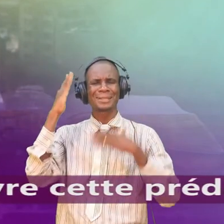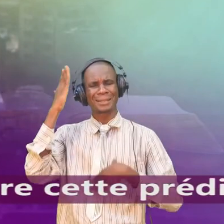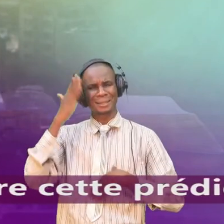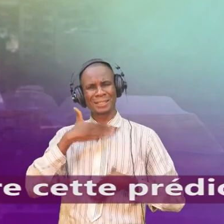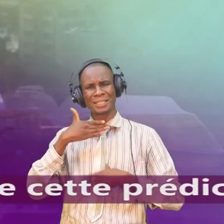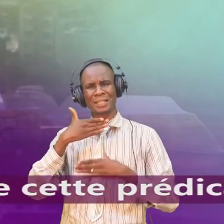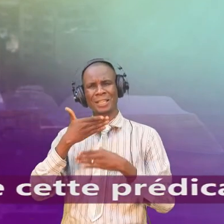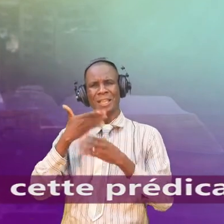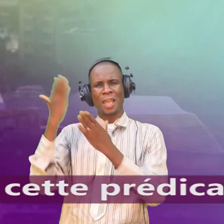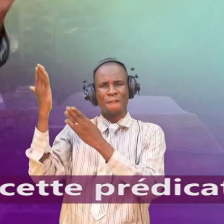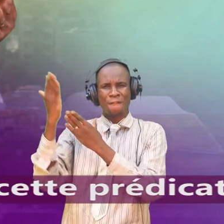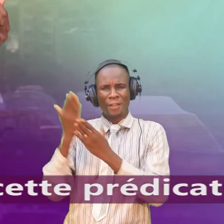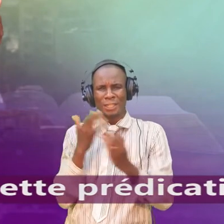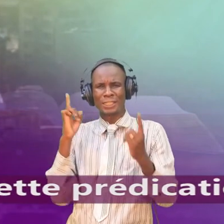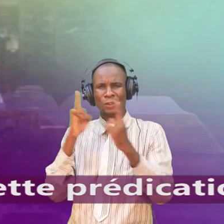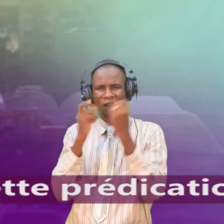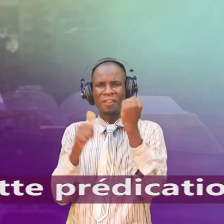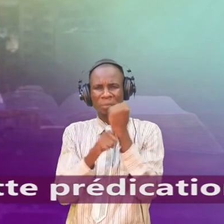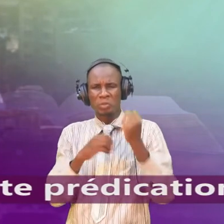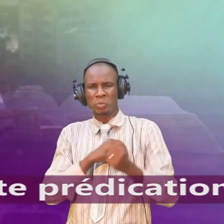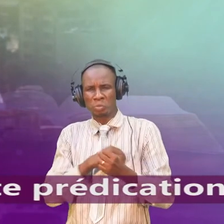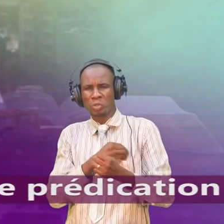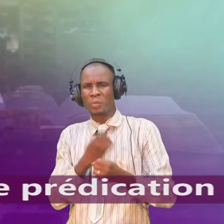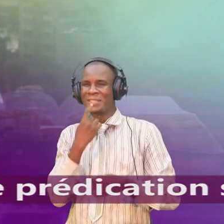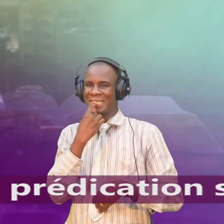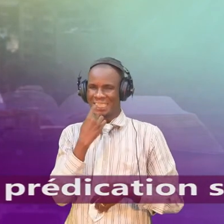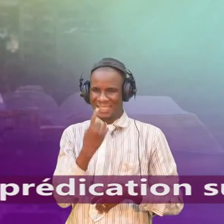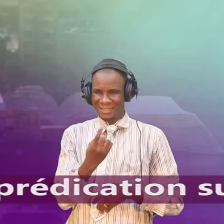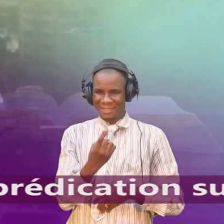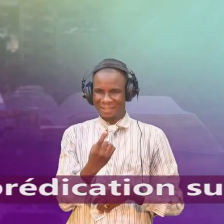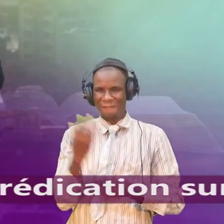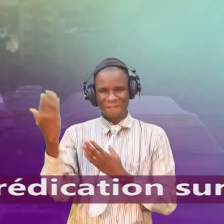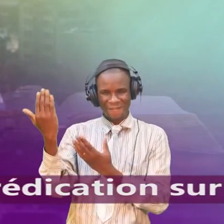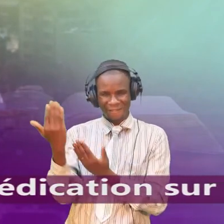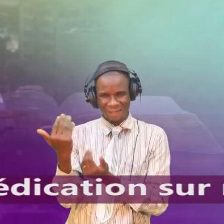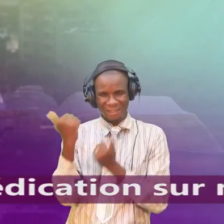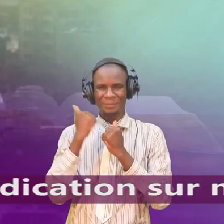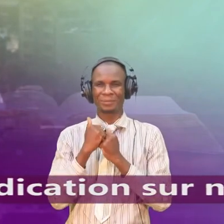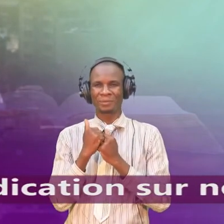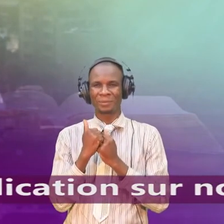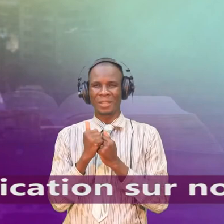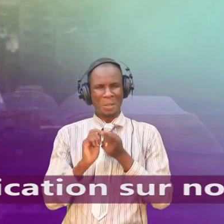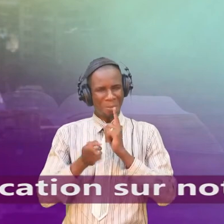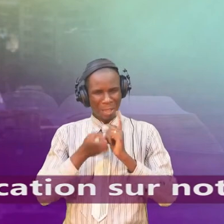wengine pengine jioni ya leo wanasema, mimi ni mtenda dhambi mkuu, itawezekanaje Mungu anikubali?